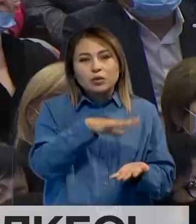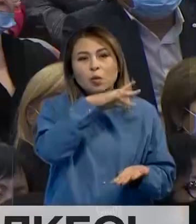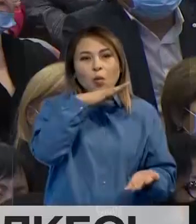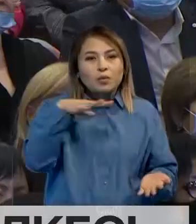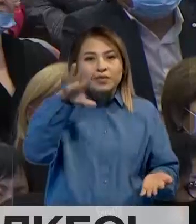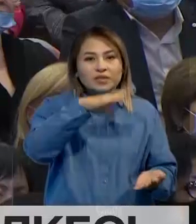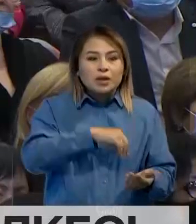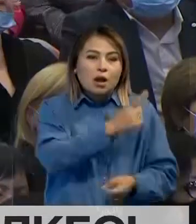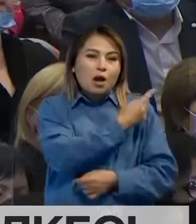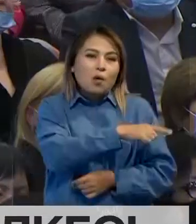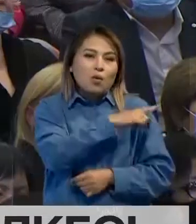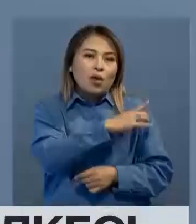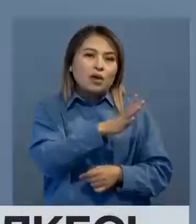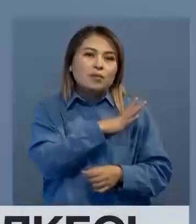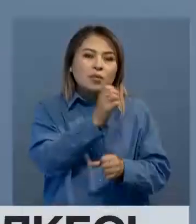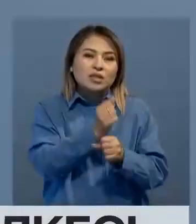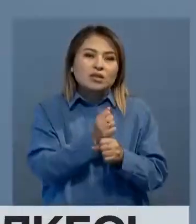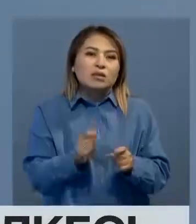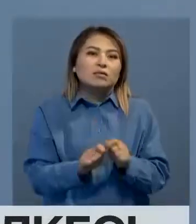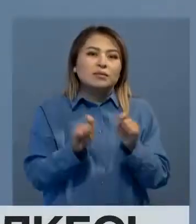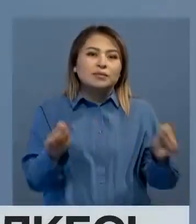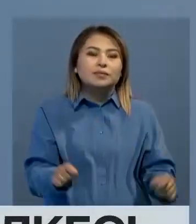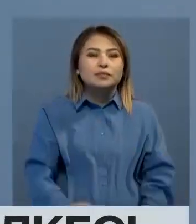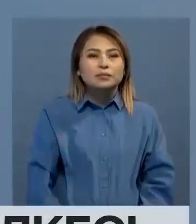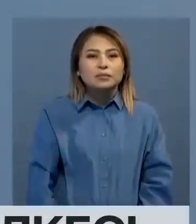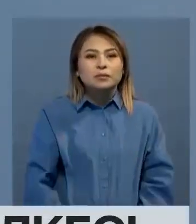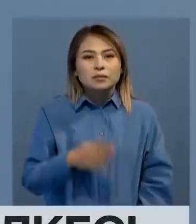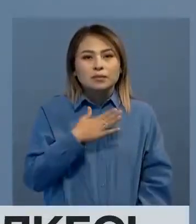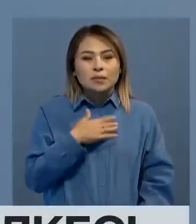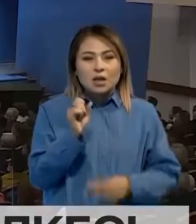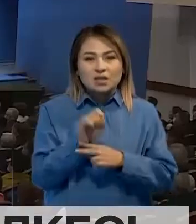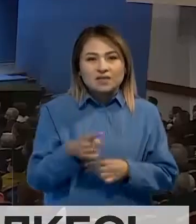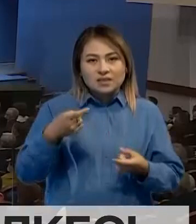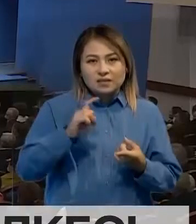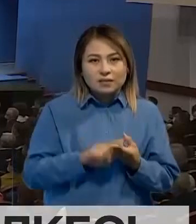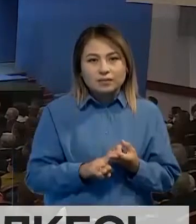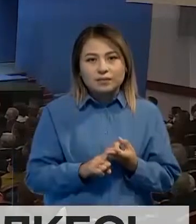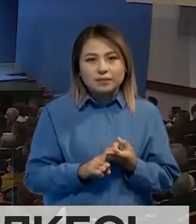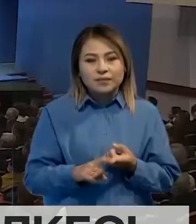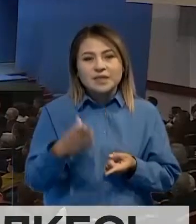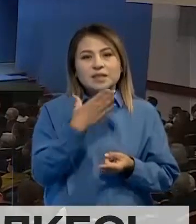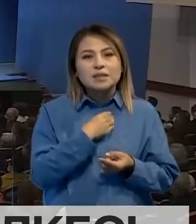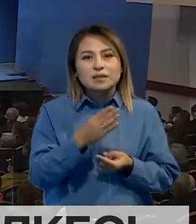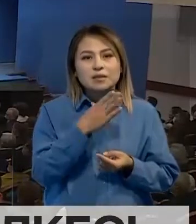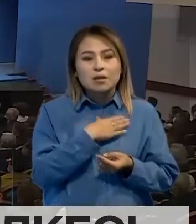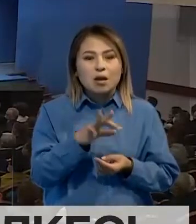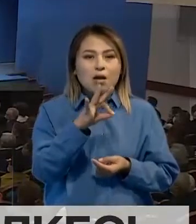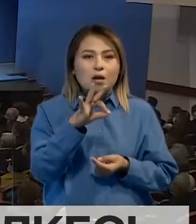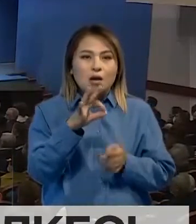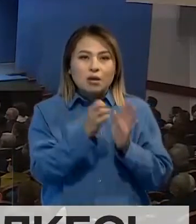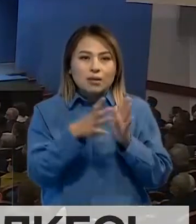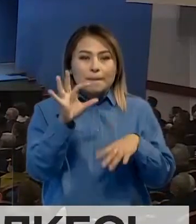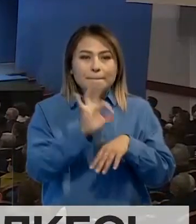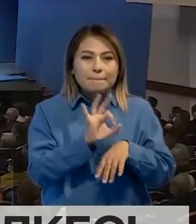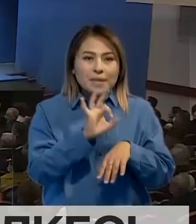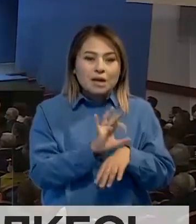бейінді аурухана салу мәселесі қарастылып жатыр. Менің тапсырман бойынша Семейде онкологиялық